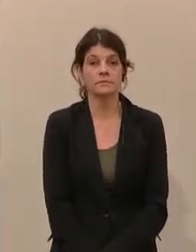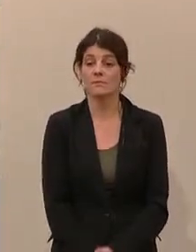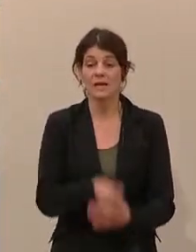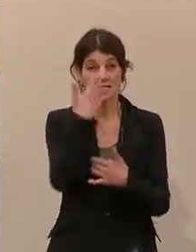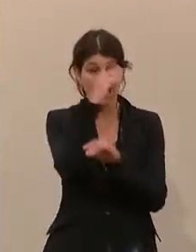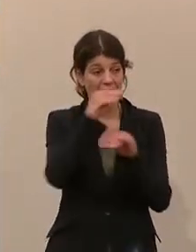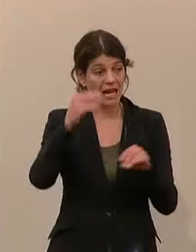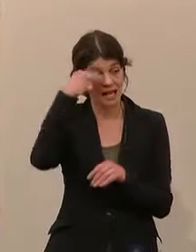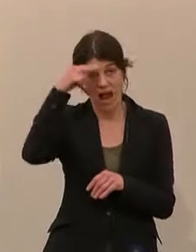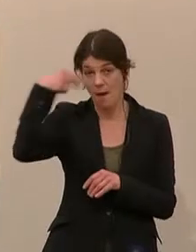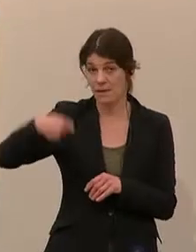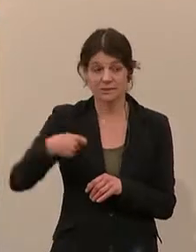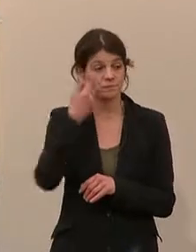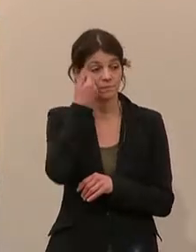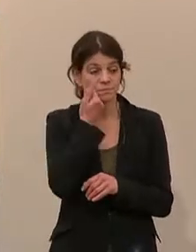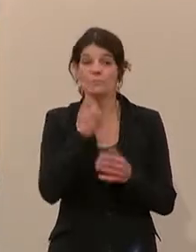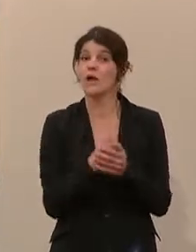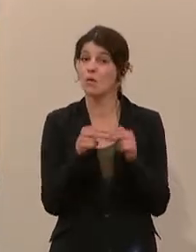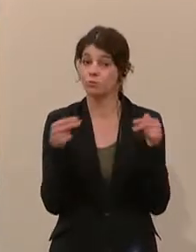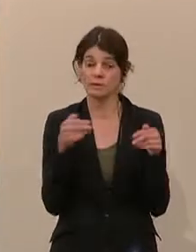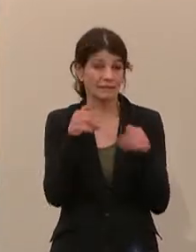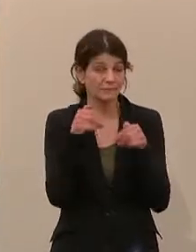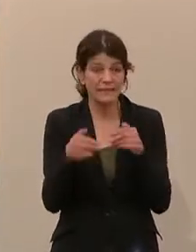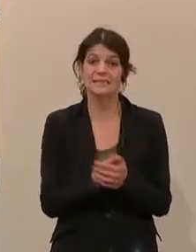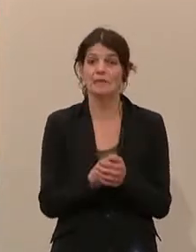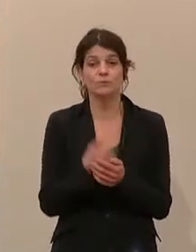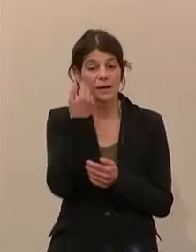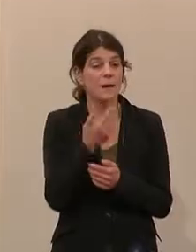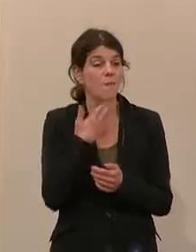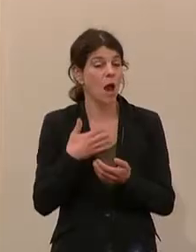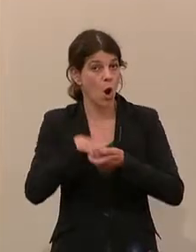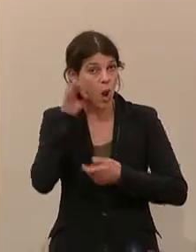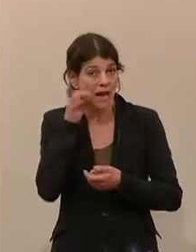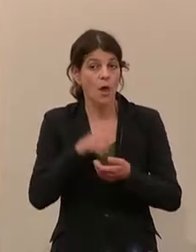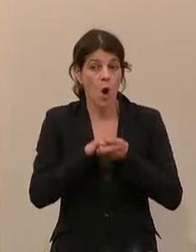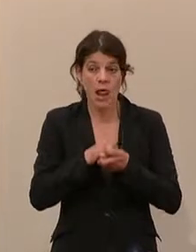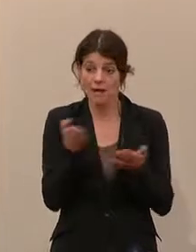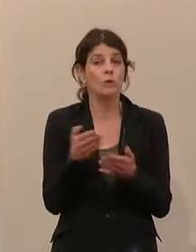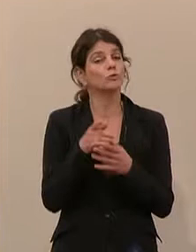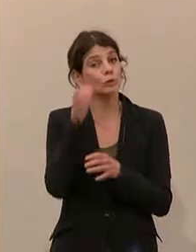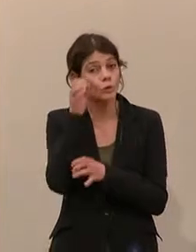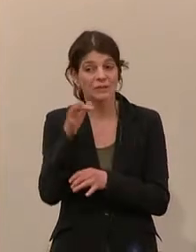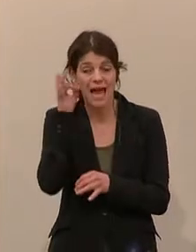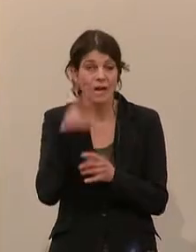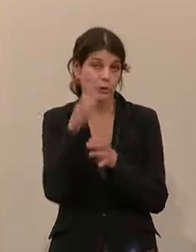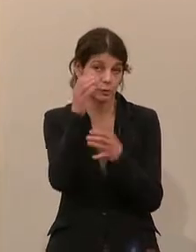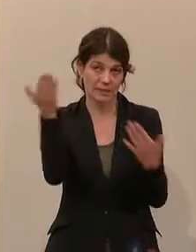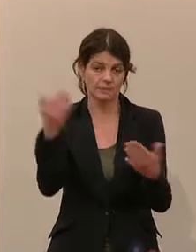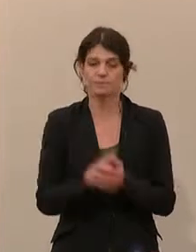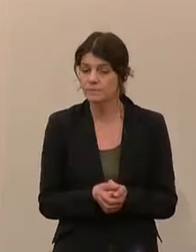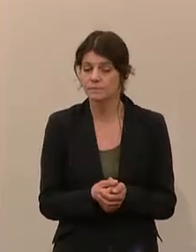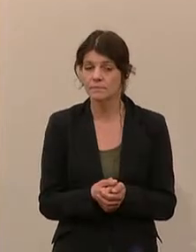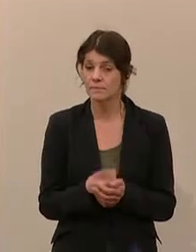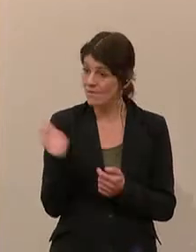Sehr geehrter Herr Präsident, geschätzte Bundesminister, liebe Kolleginnen und Kollegen und werte Zuseherinnen und Zuseher. Uns eint